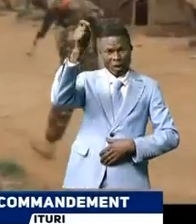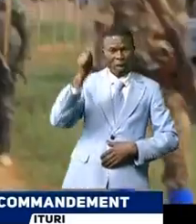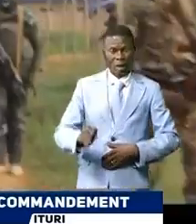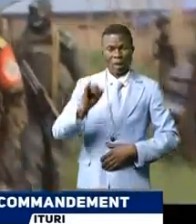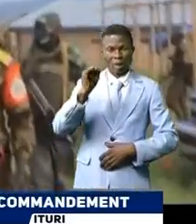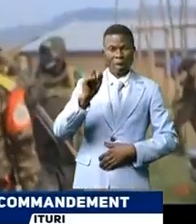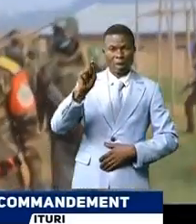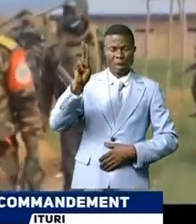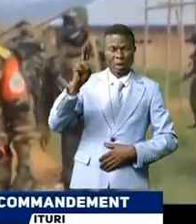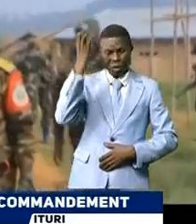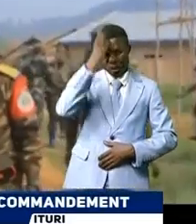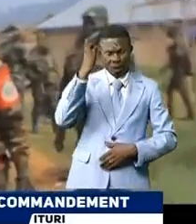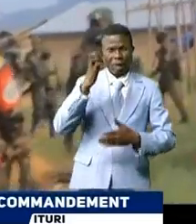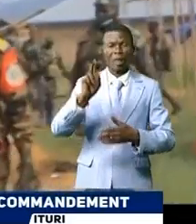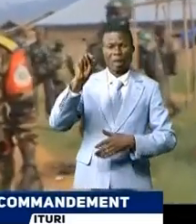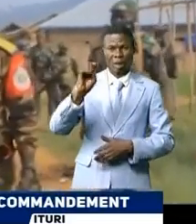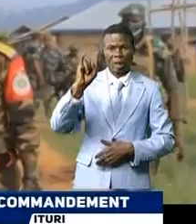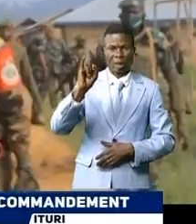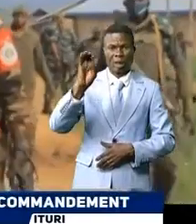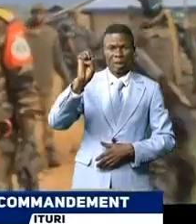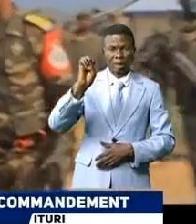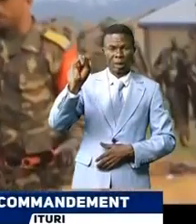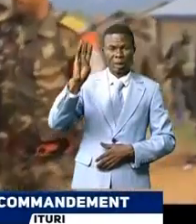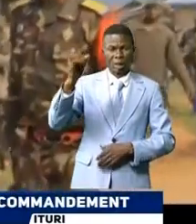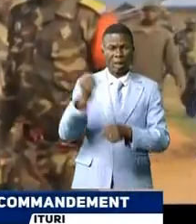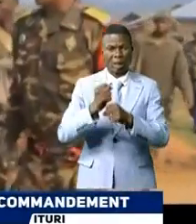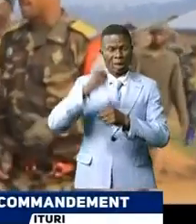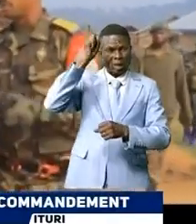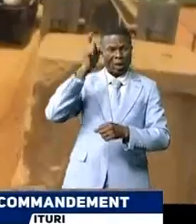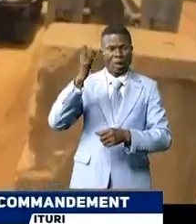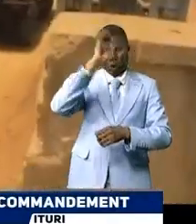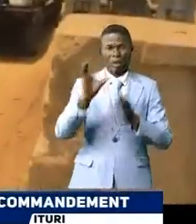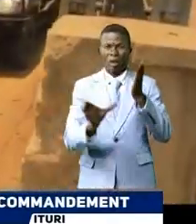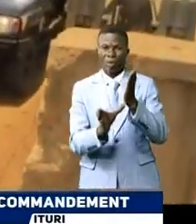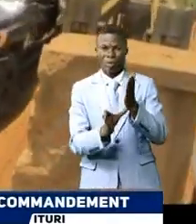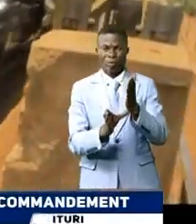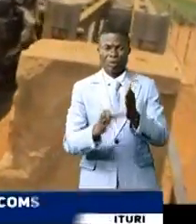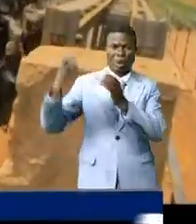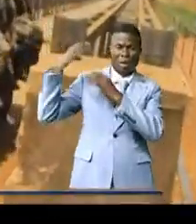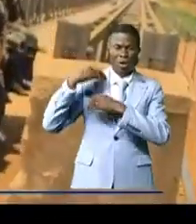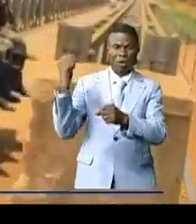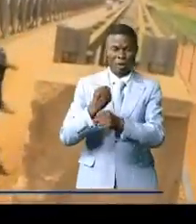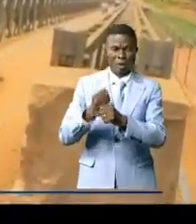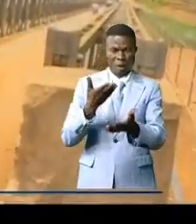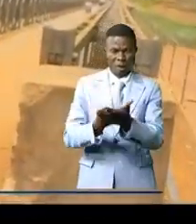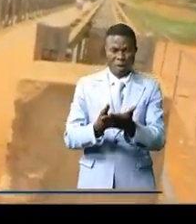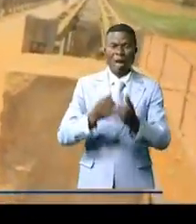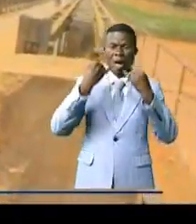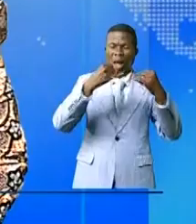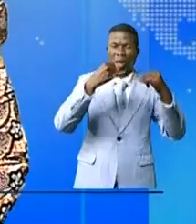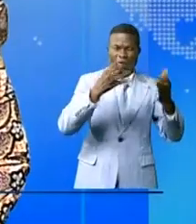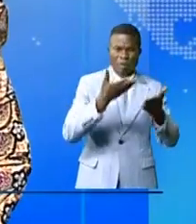Ituri, le général Niembo Abdallah a assumé les fonctions du commandant second en charge des opérations et renseignements.